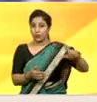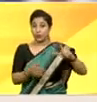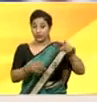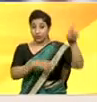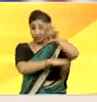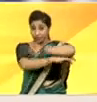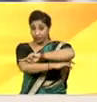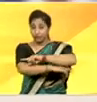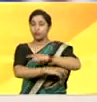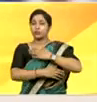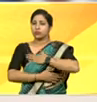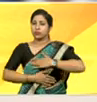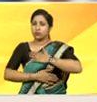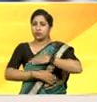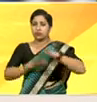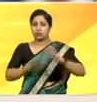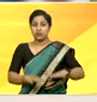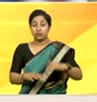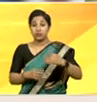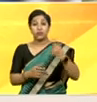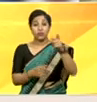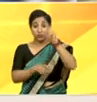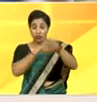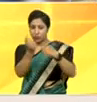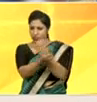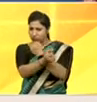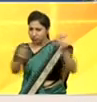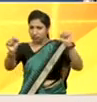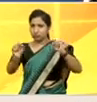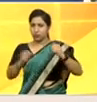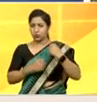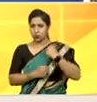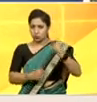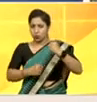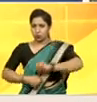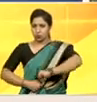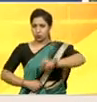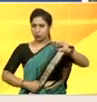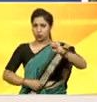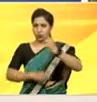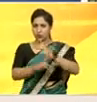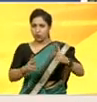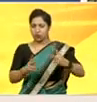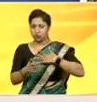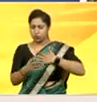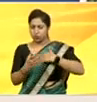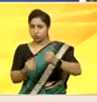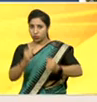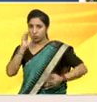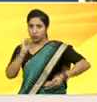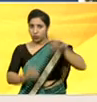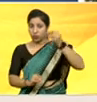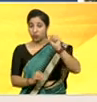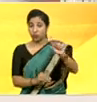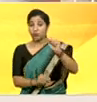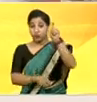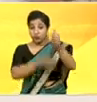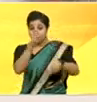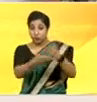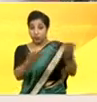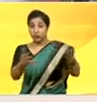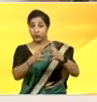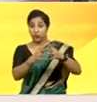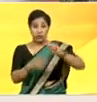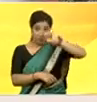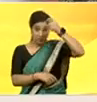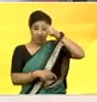दिन वीर सिद्धो कान्हू के अदम्य साहस से जुड़ा है, जिन्होंने